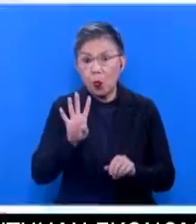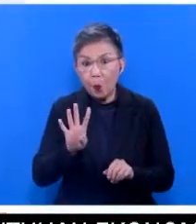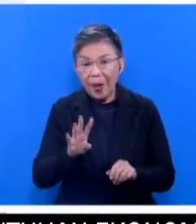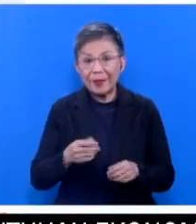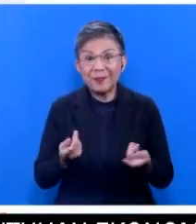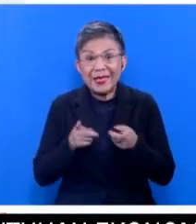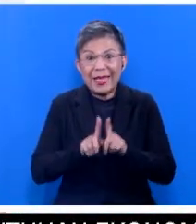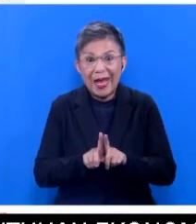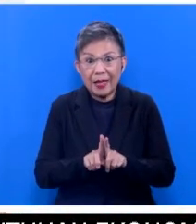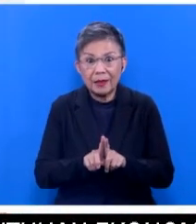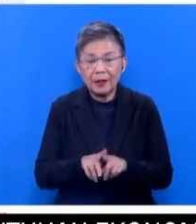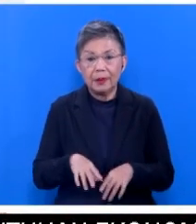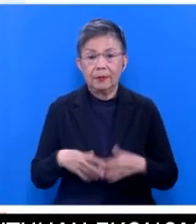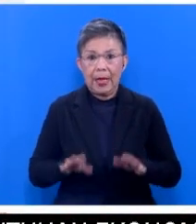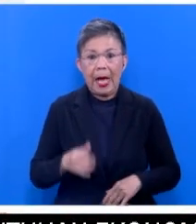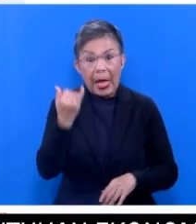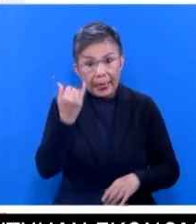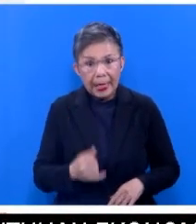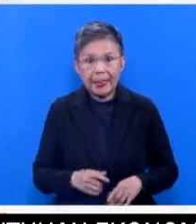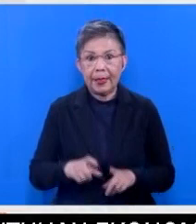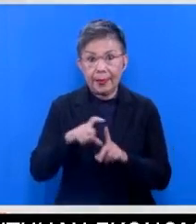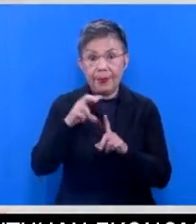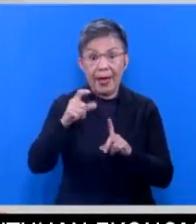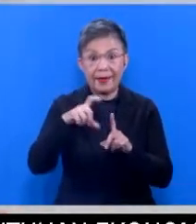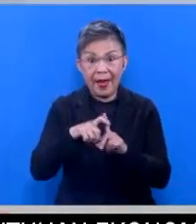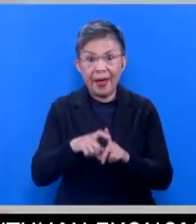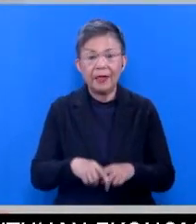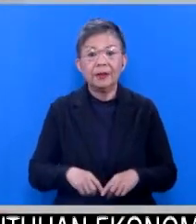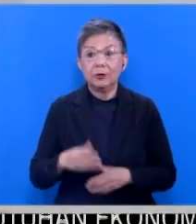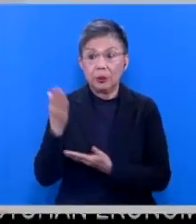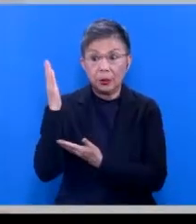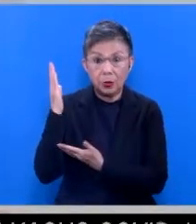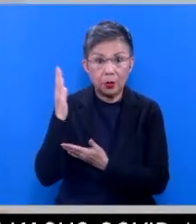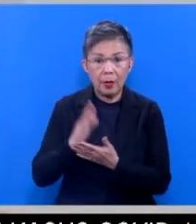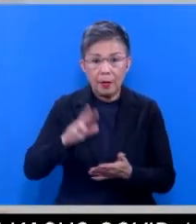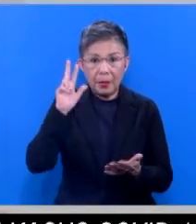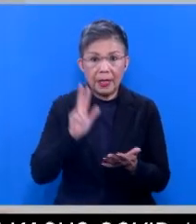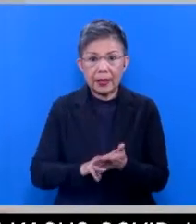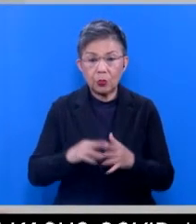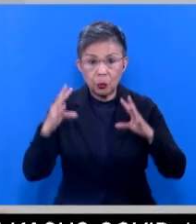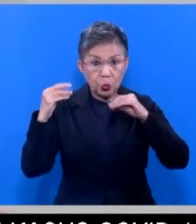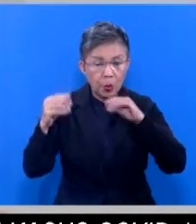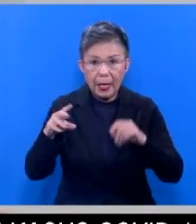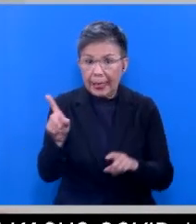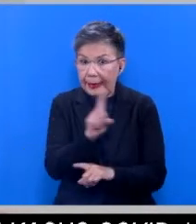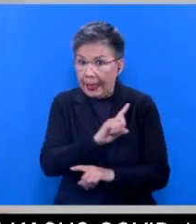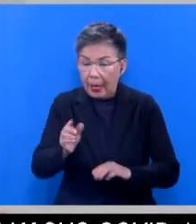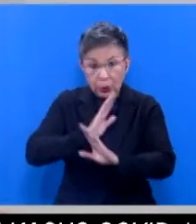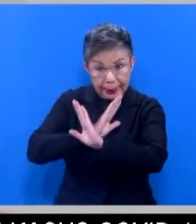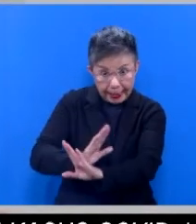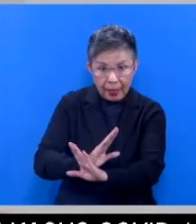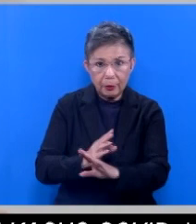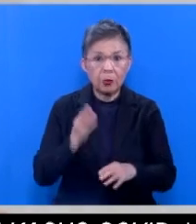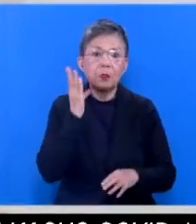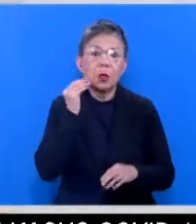kasus, sampai akhirnya DPRD NTB 30 Januari lalu mengesahkan Raperda tentang pencegahan dan